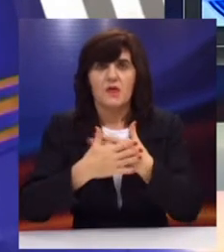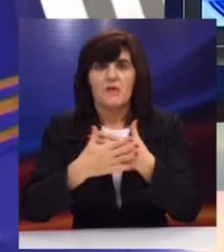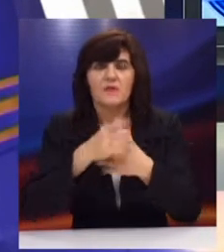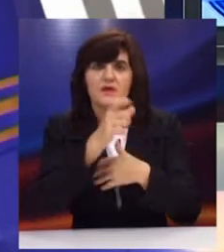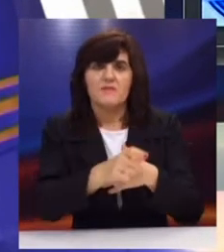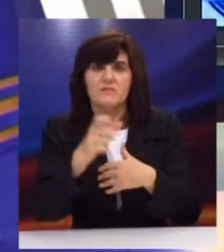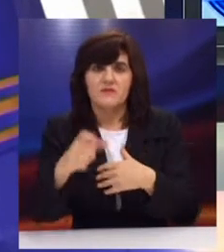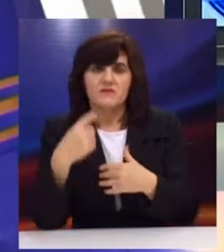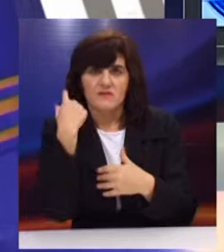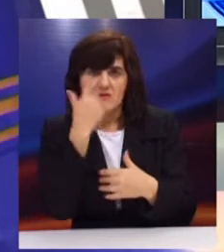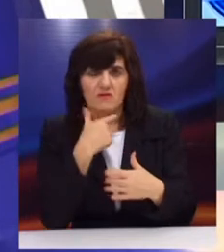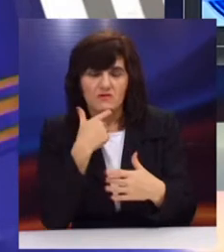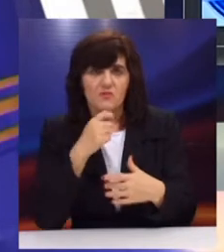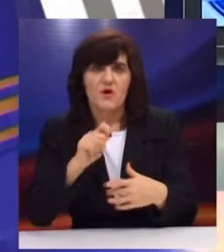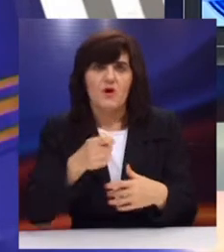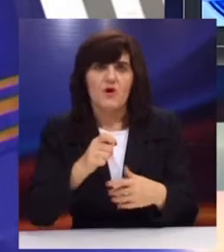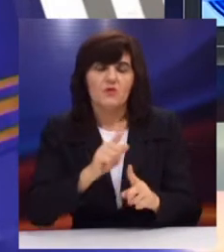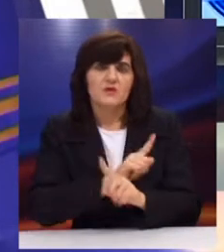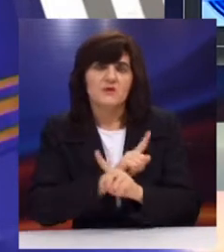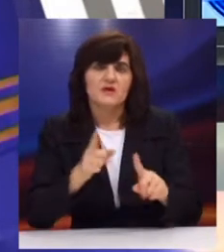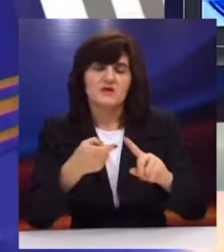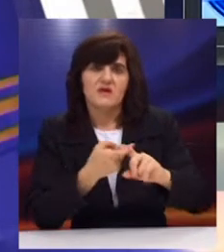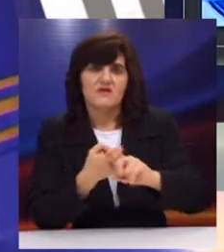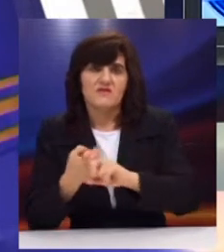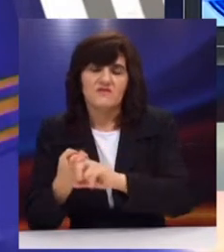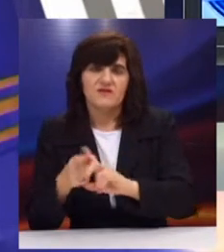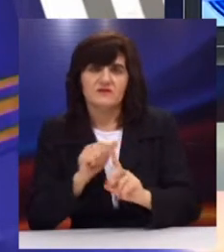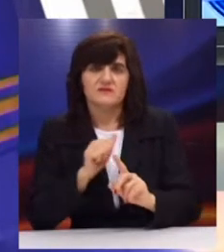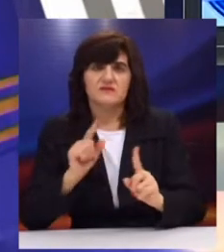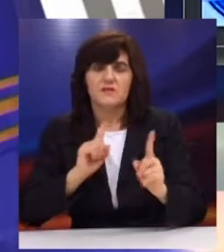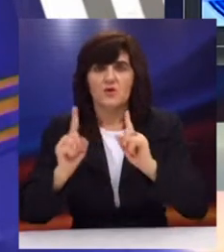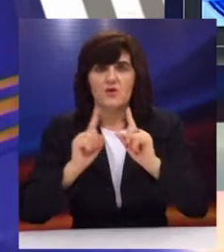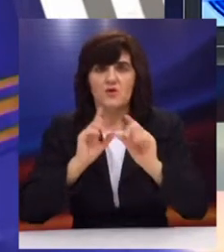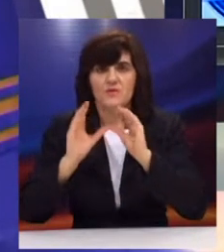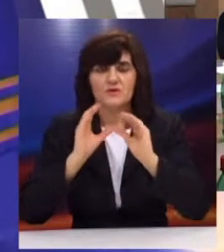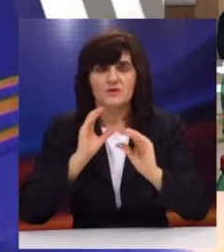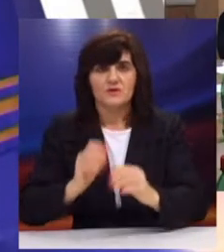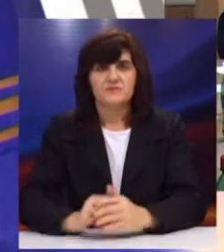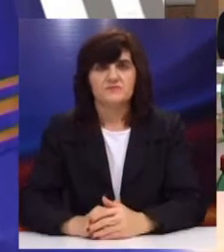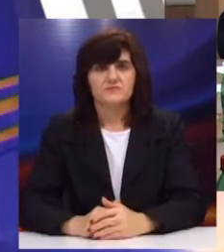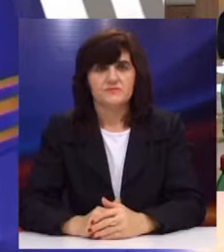građanima, a ključ za nezavisnost pravosuđa leži u komunikaciji sudova sa javnošću.